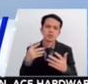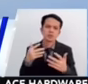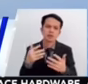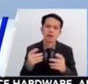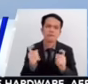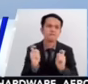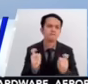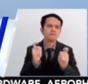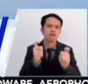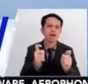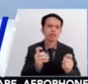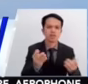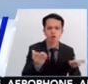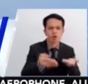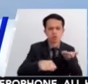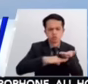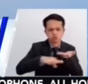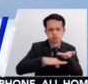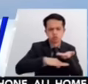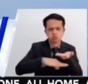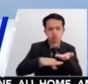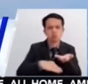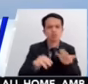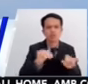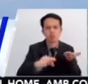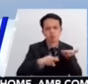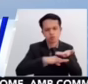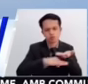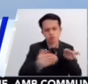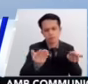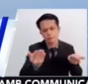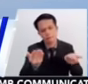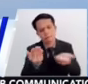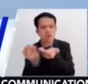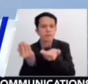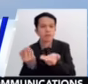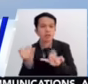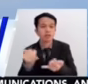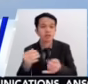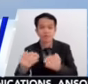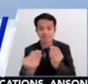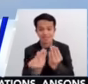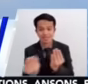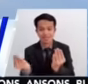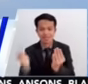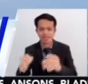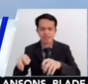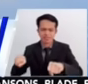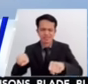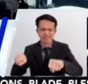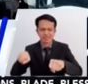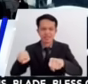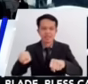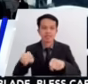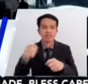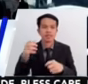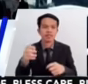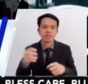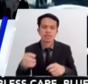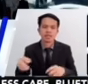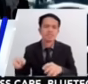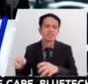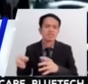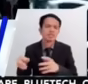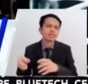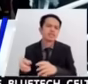takbo nila at directly hinihit nila tayo. Kaya dito sa railing, talagang kumakapit tayo. Sabi natin, kaya naman natin yung tama na